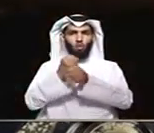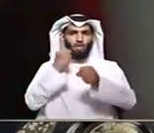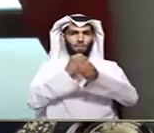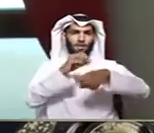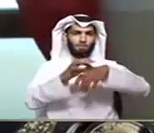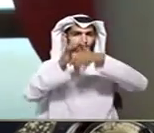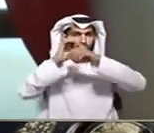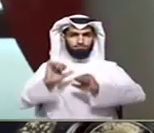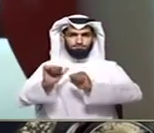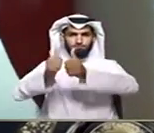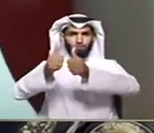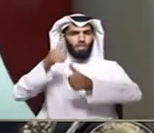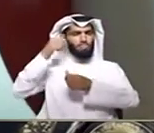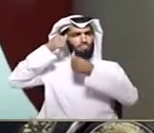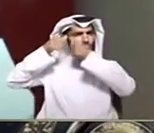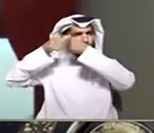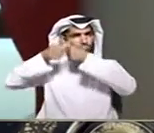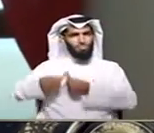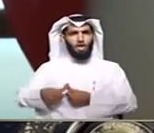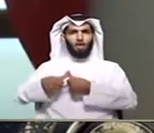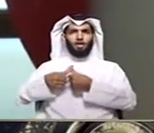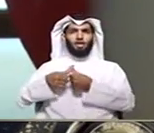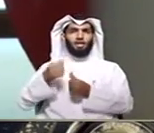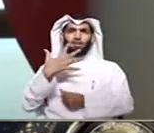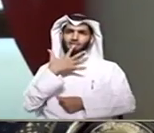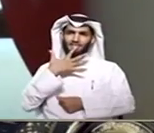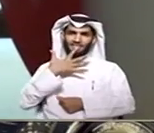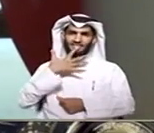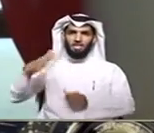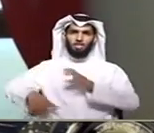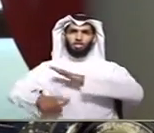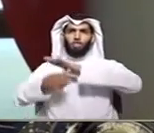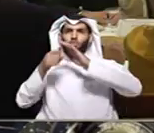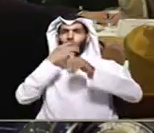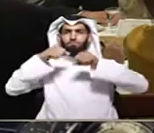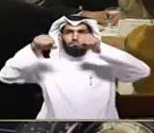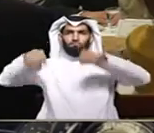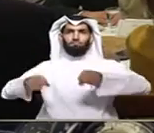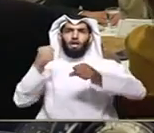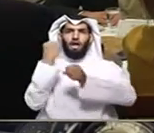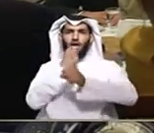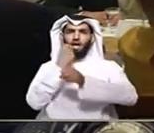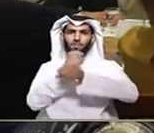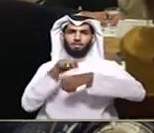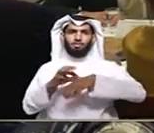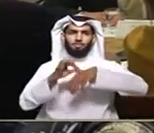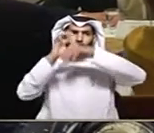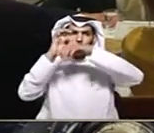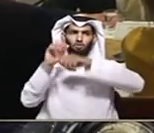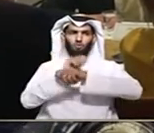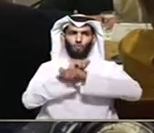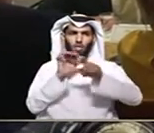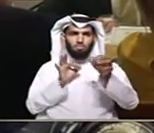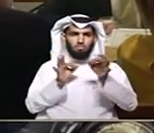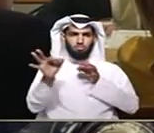بالتزامن مع الذكرى 5 لتنصيب سمو الأمير قائدا للعمل الإنساني. الحوار الاستراتيجي كان حاضرا على